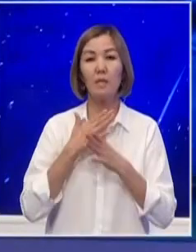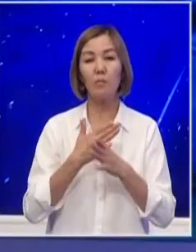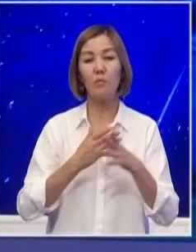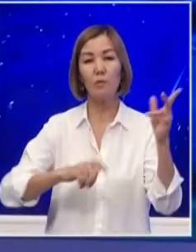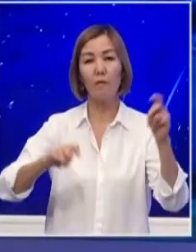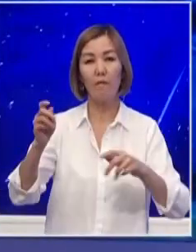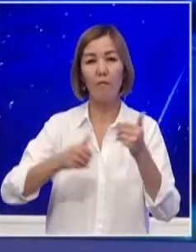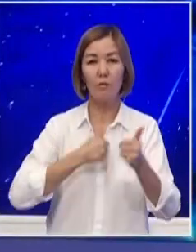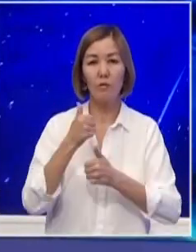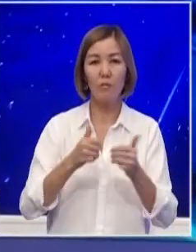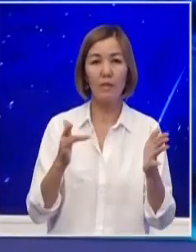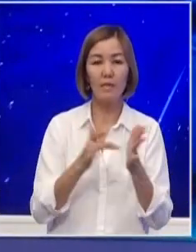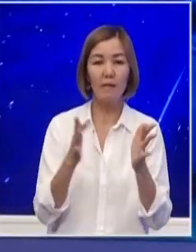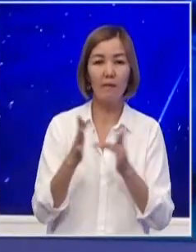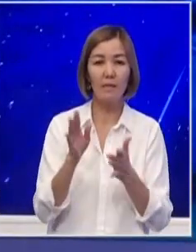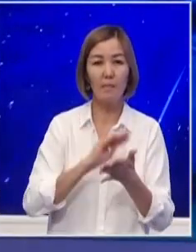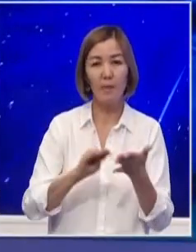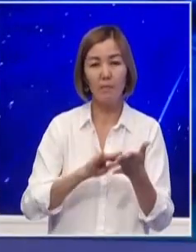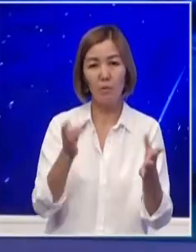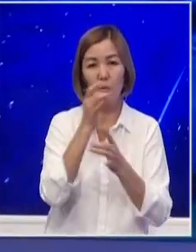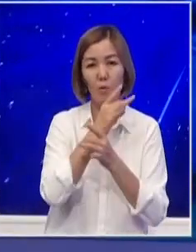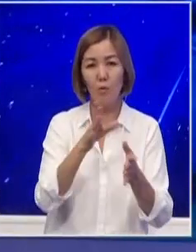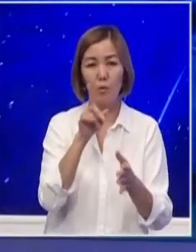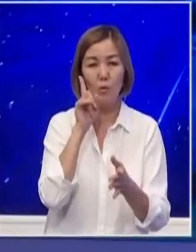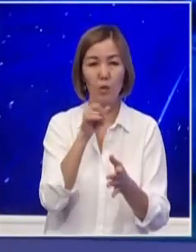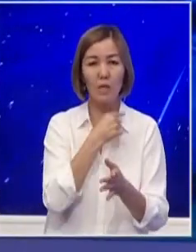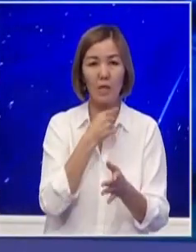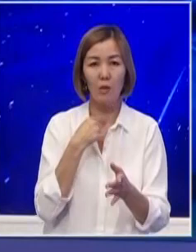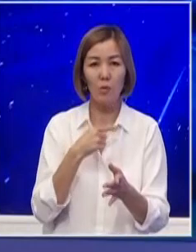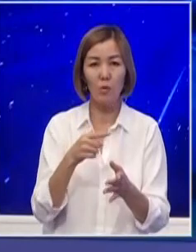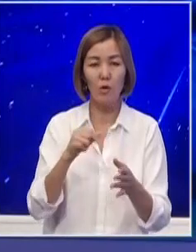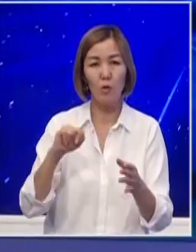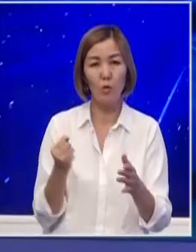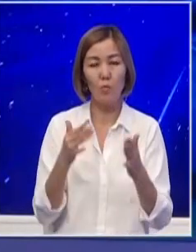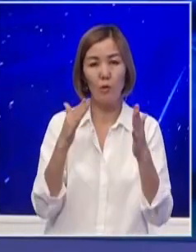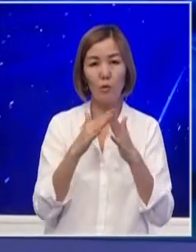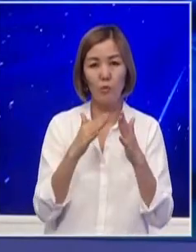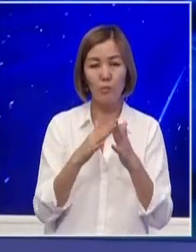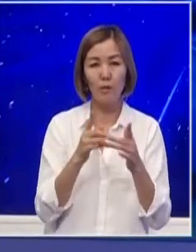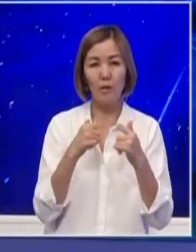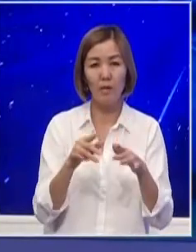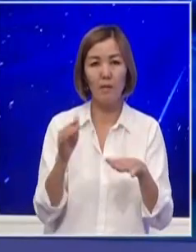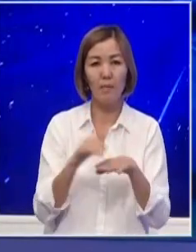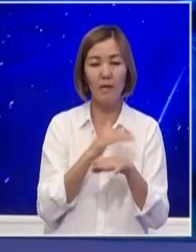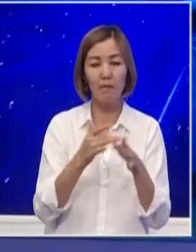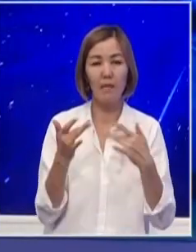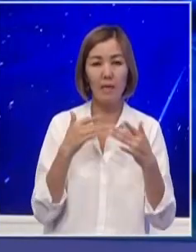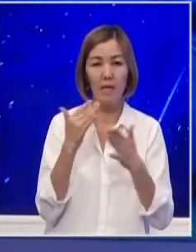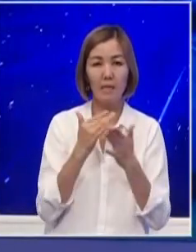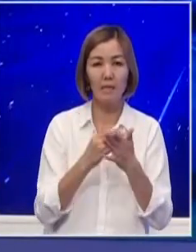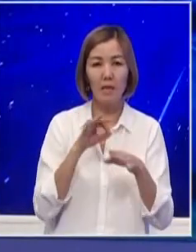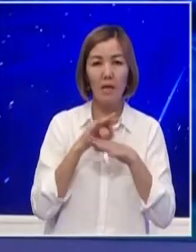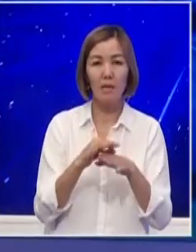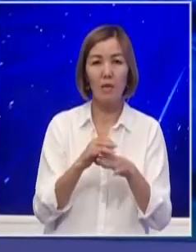В рамках фестиваля славянской письменности и культуры для юных тадыкурганцев в стенах Дома дружбы был организован благотворительный концерт. В ходе